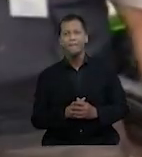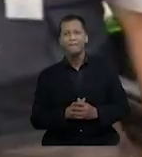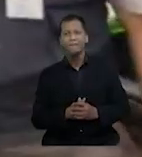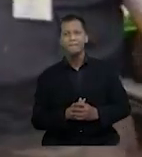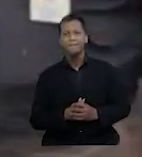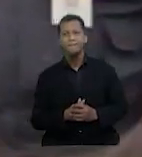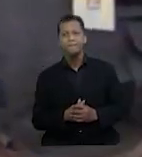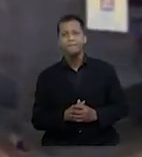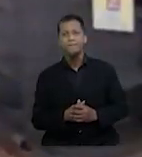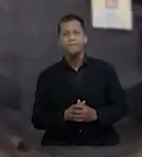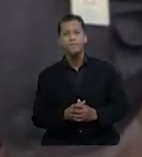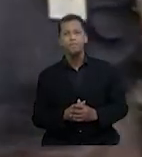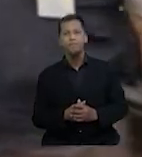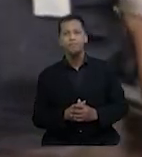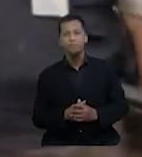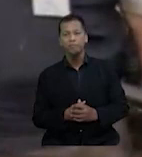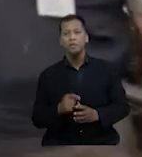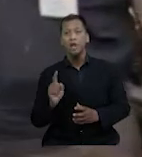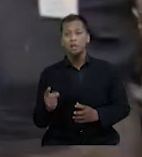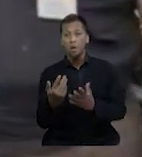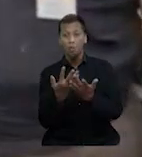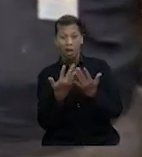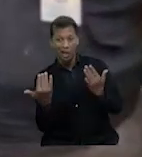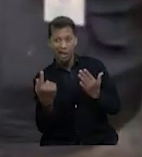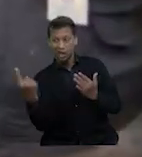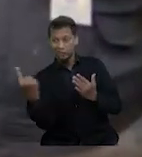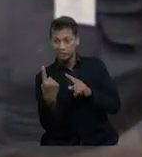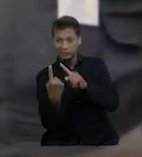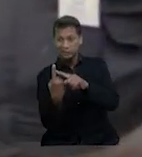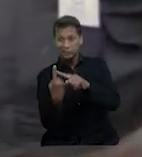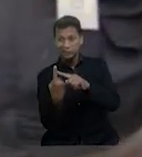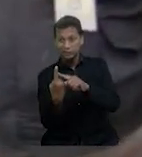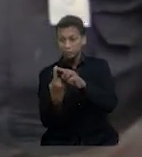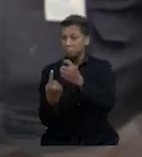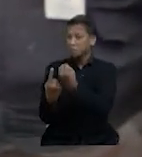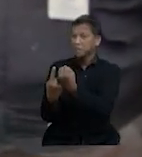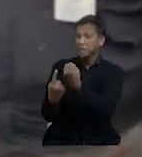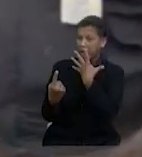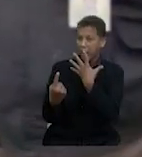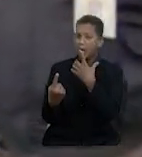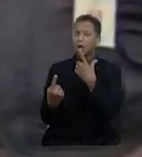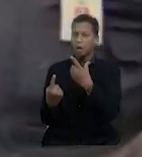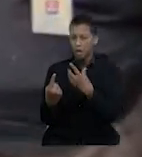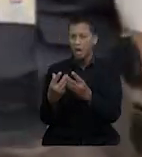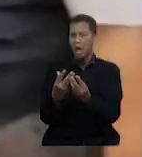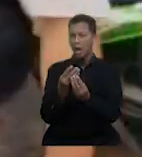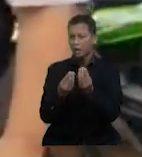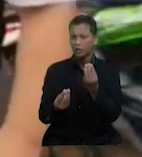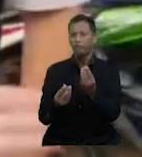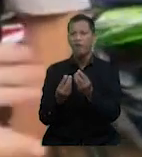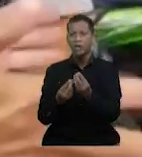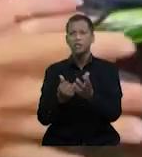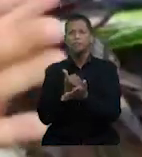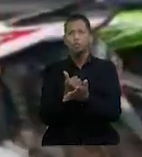Adanya pengakuan dari seseorang warga yang berada di wilayah sini. Jadi pengakuan ini baru-baru terjadi pada zaman,